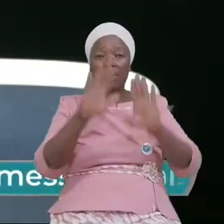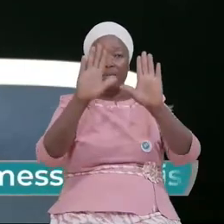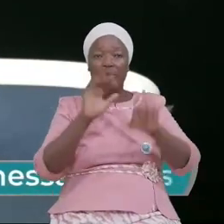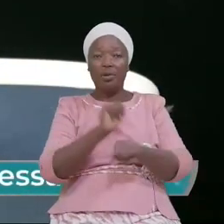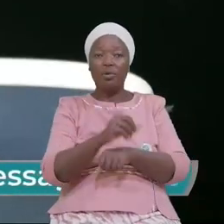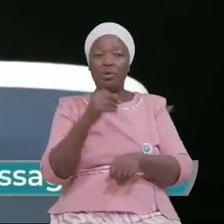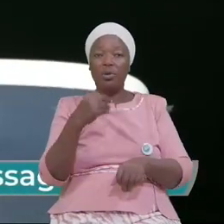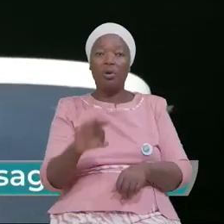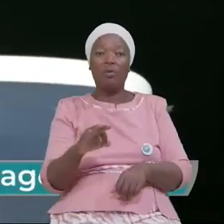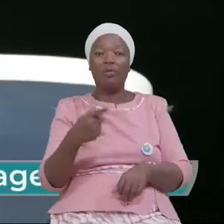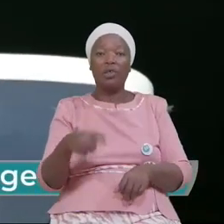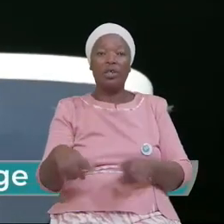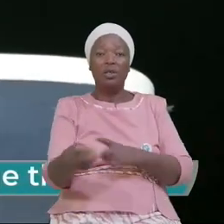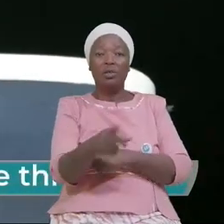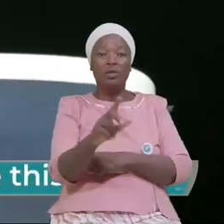les miracles